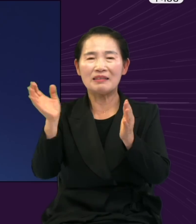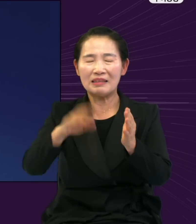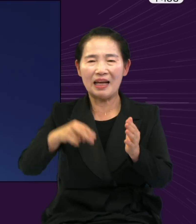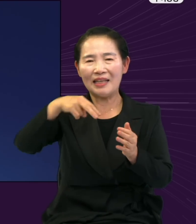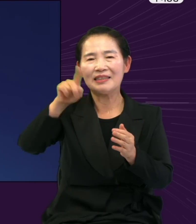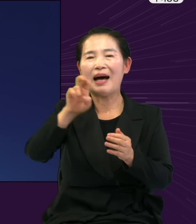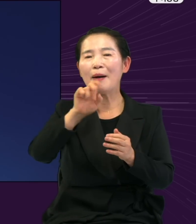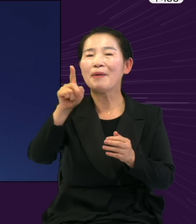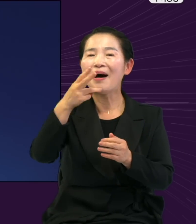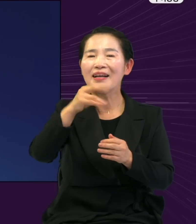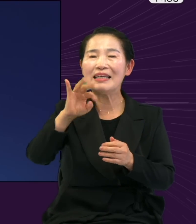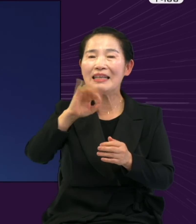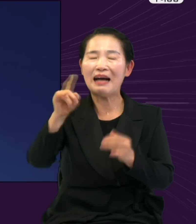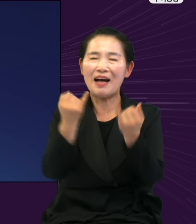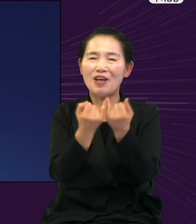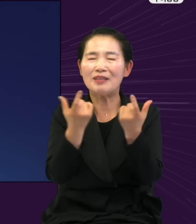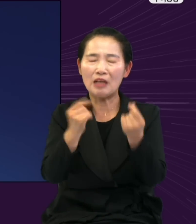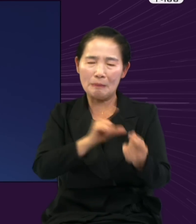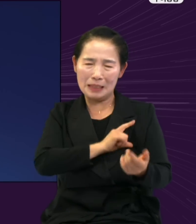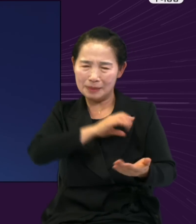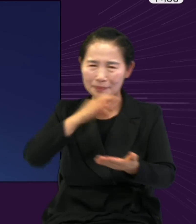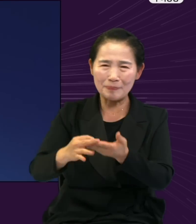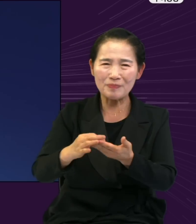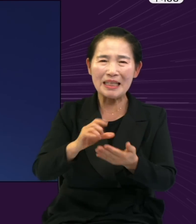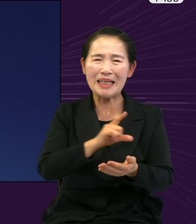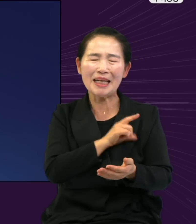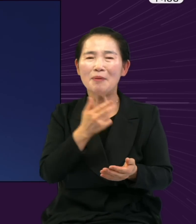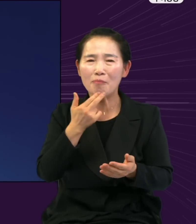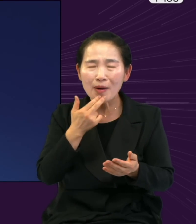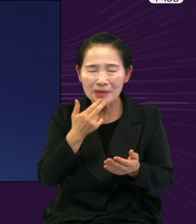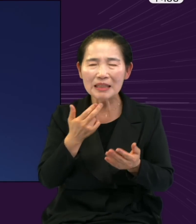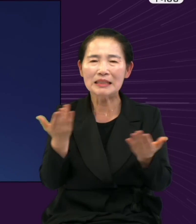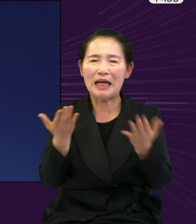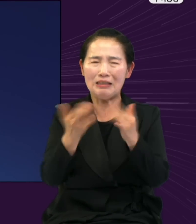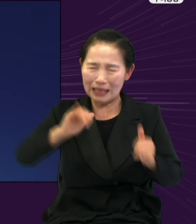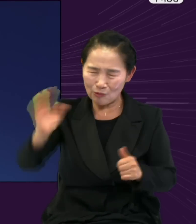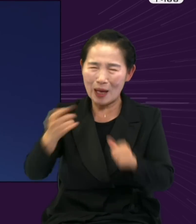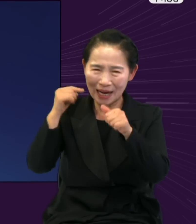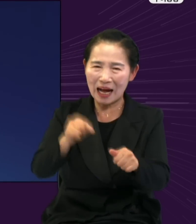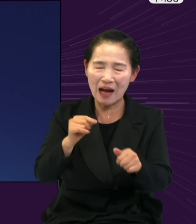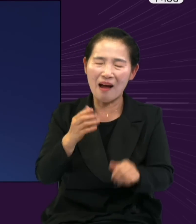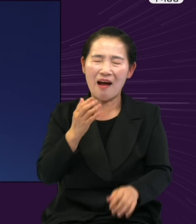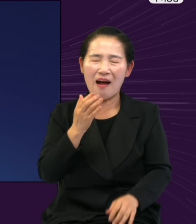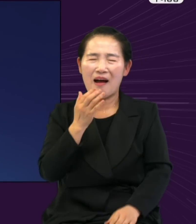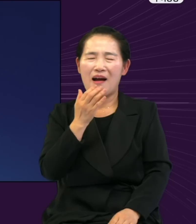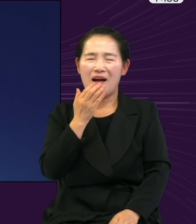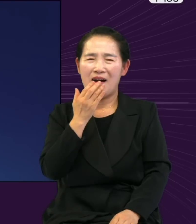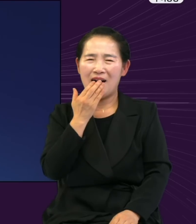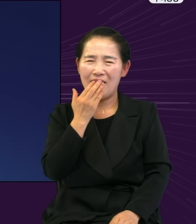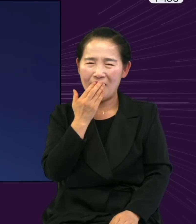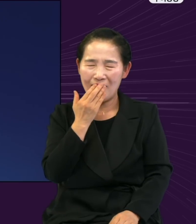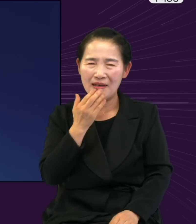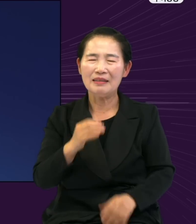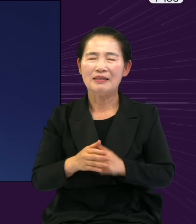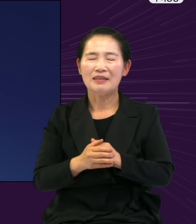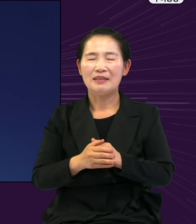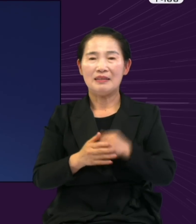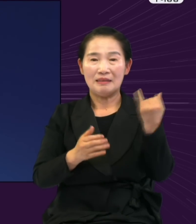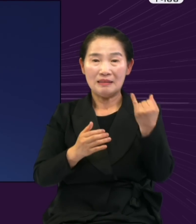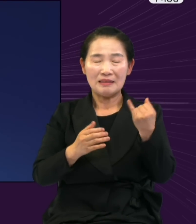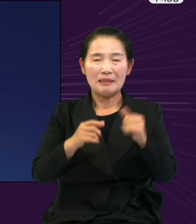사마리아 여인이 자신의 아픔이 있는 그 마을로 들어가 세상의 구주이신 메시아를 소리쳐